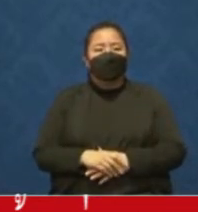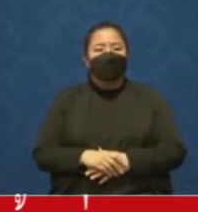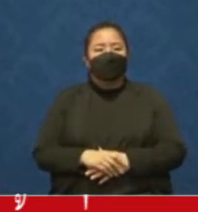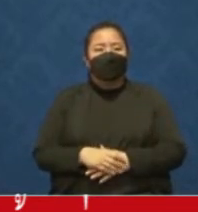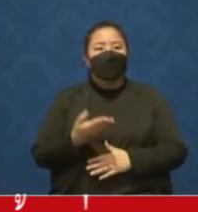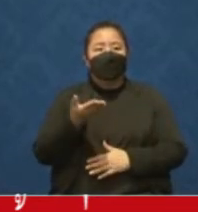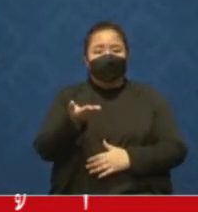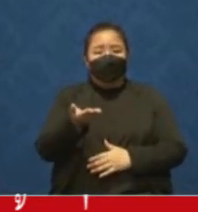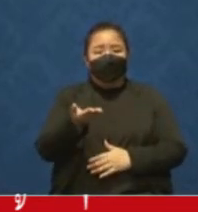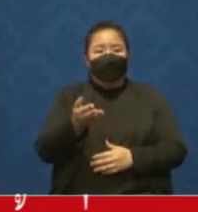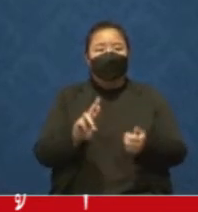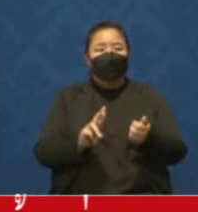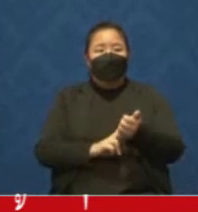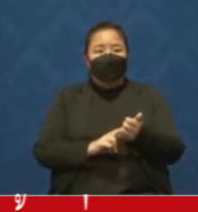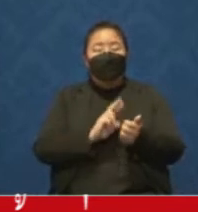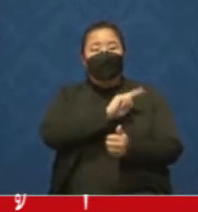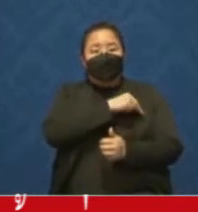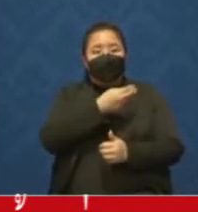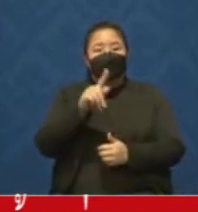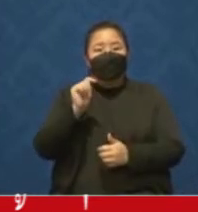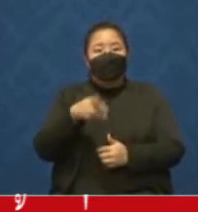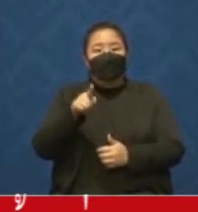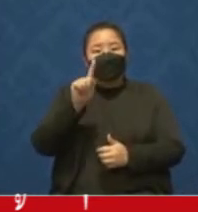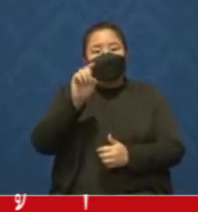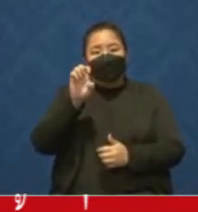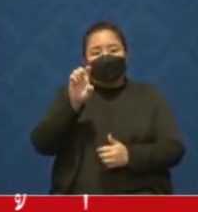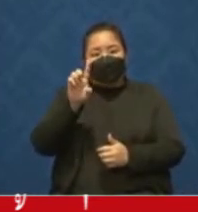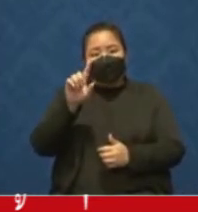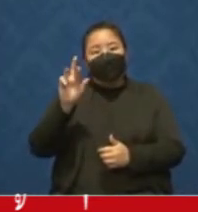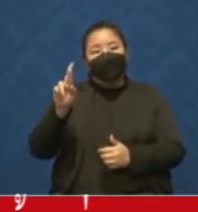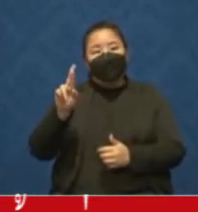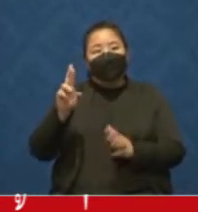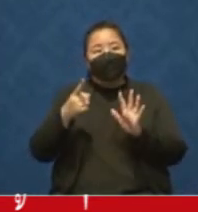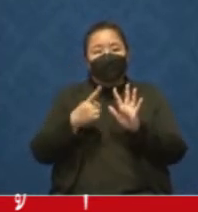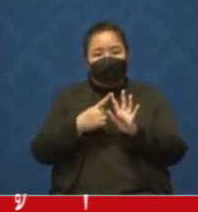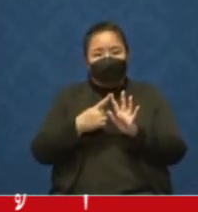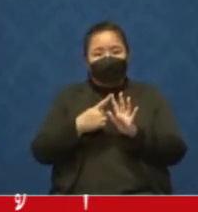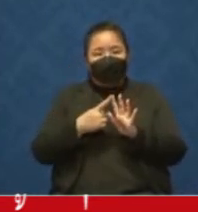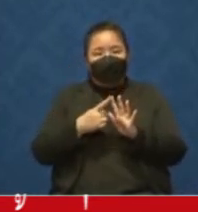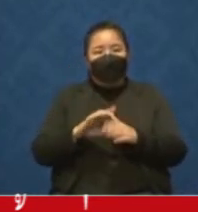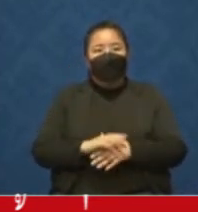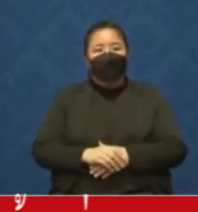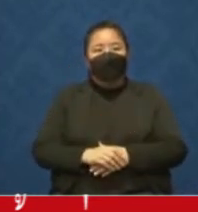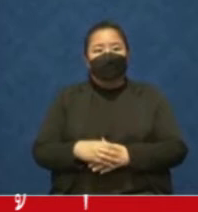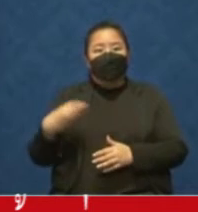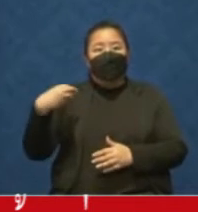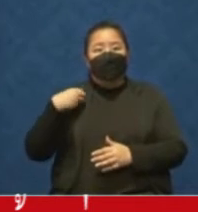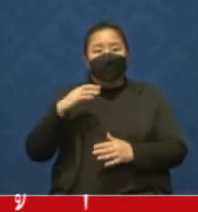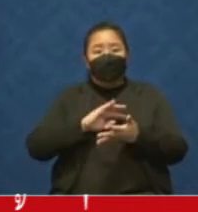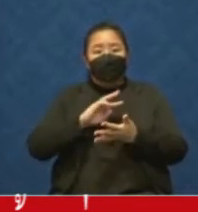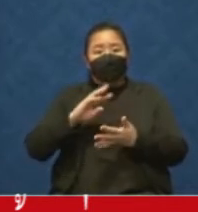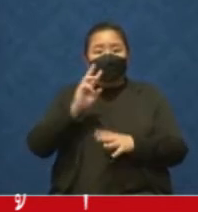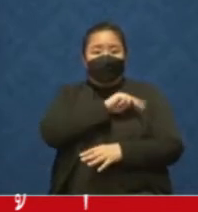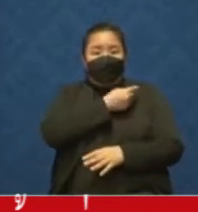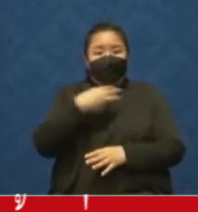ท่านรองศาตาจารในแทย์ทิระว้อละทนารัสจากขนาปแทยทยศาต paletteท่านก็ให้คอคิด